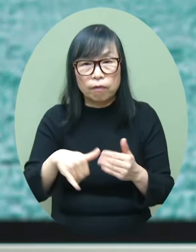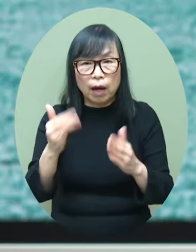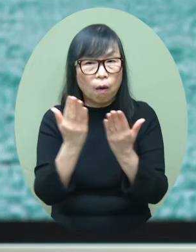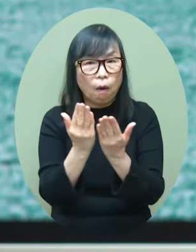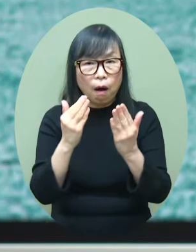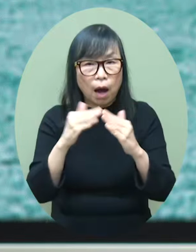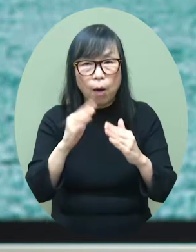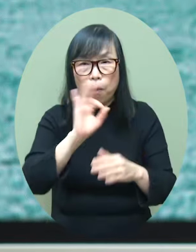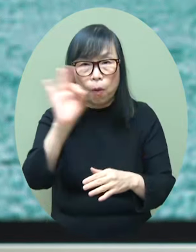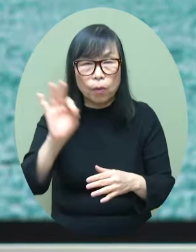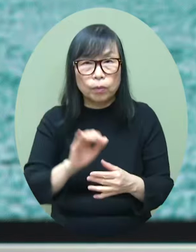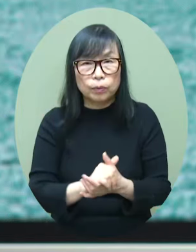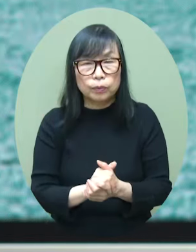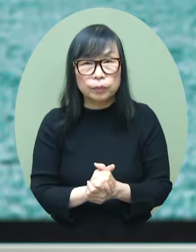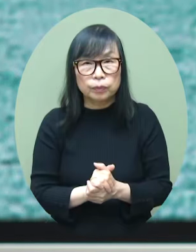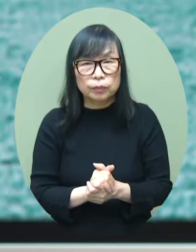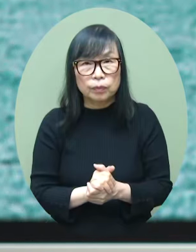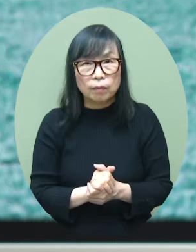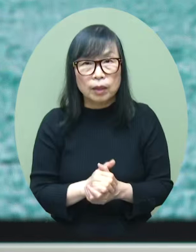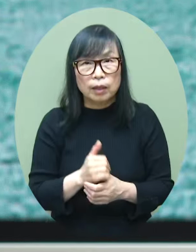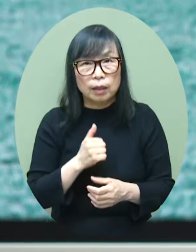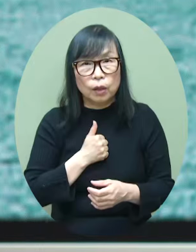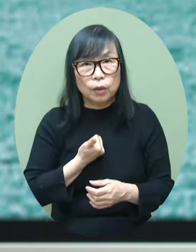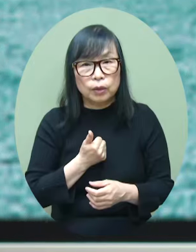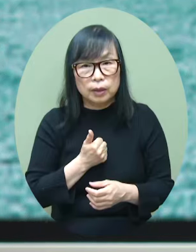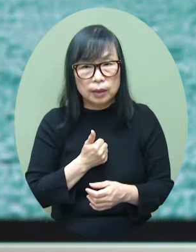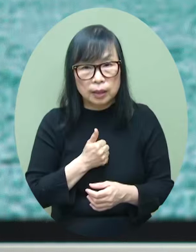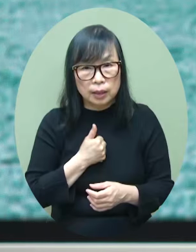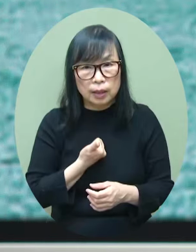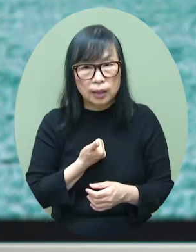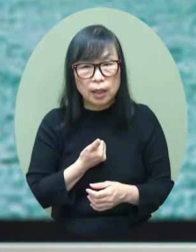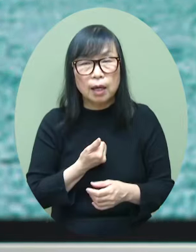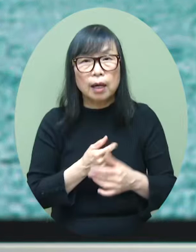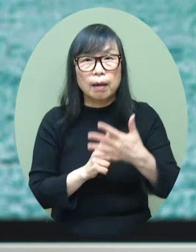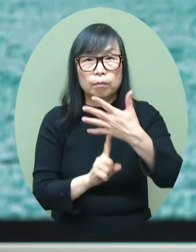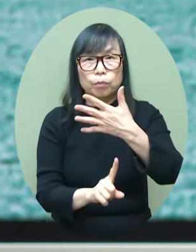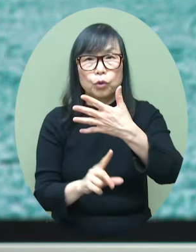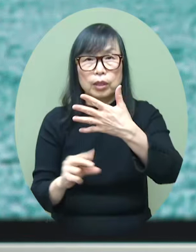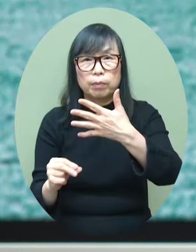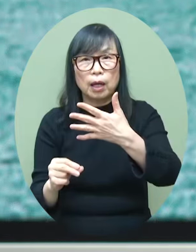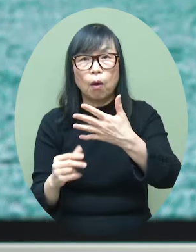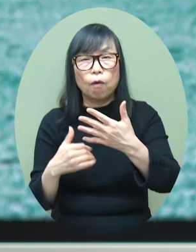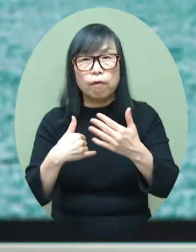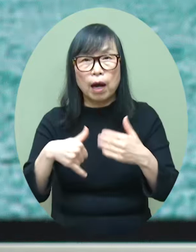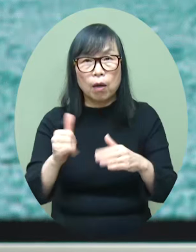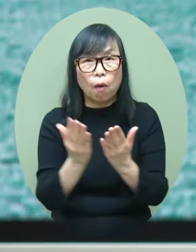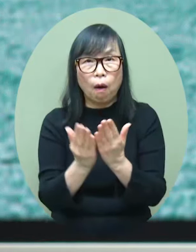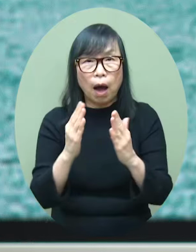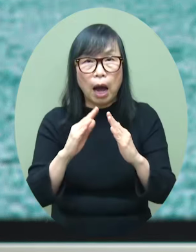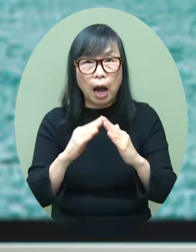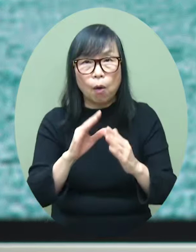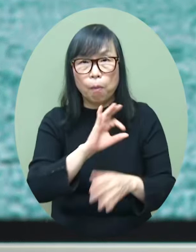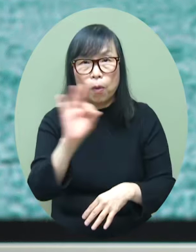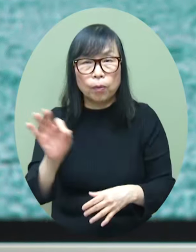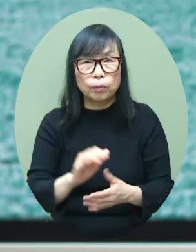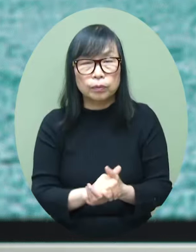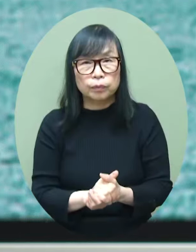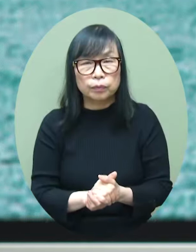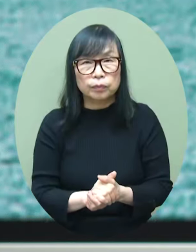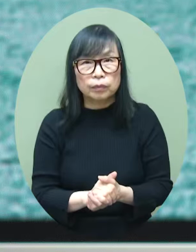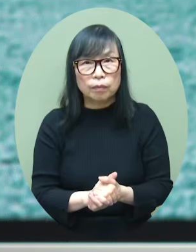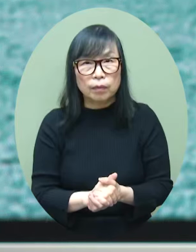先啊，個老師應該係應該17號已經冇翻學㗎啦。咁佢就 他